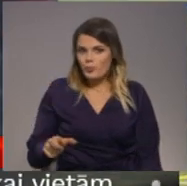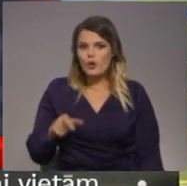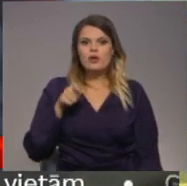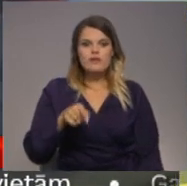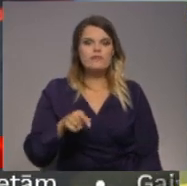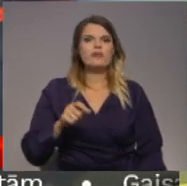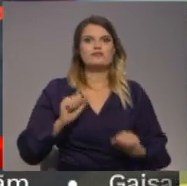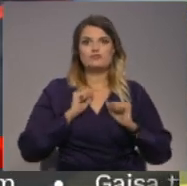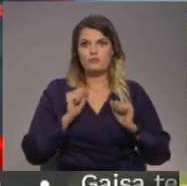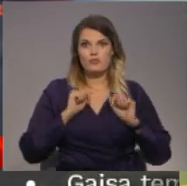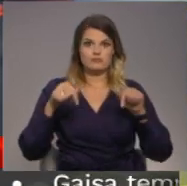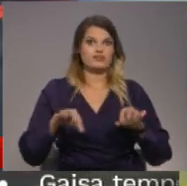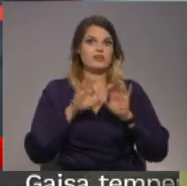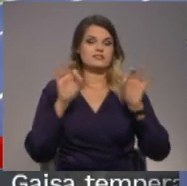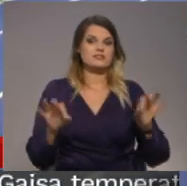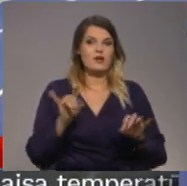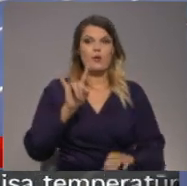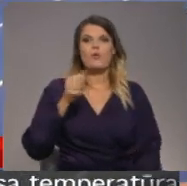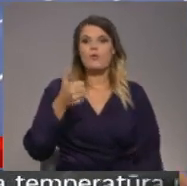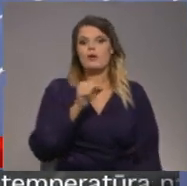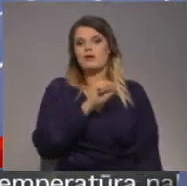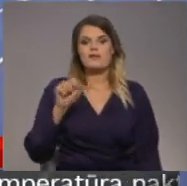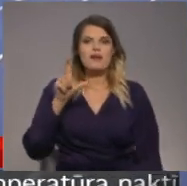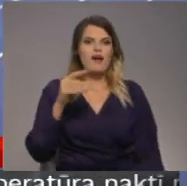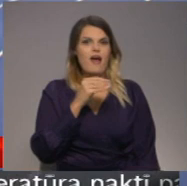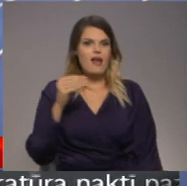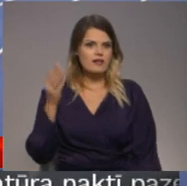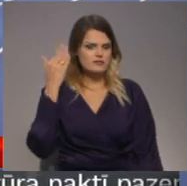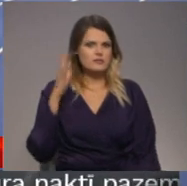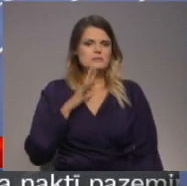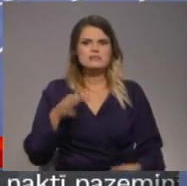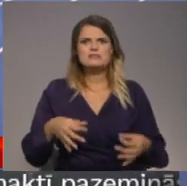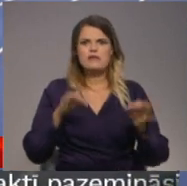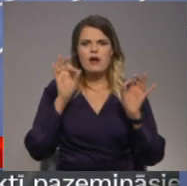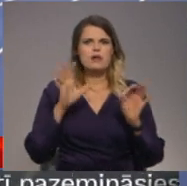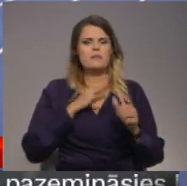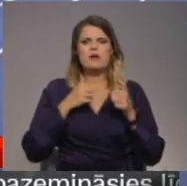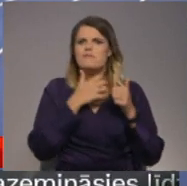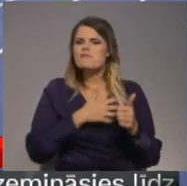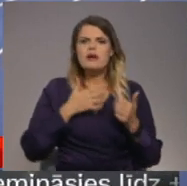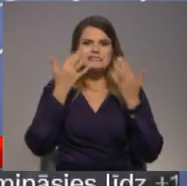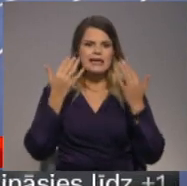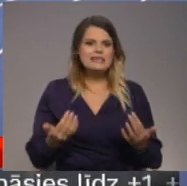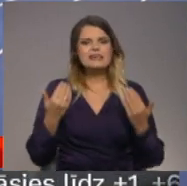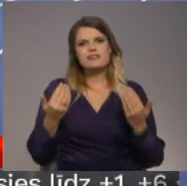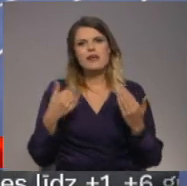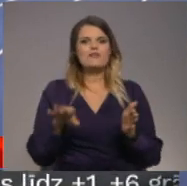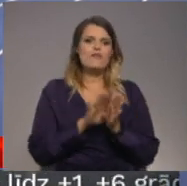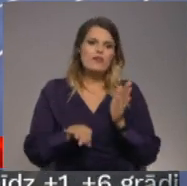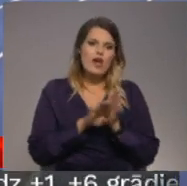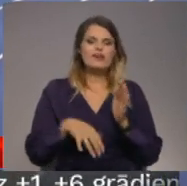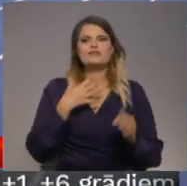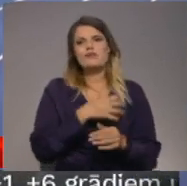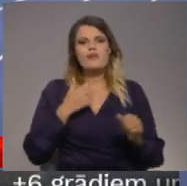uz panākumiem, aizsācies šeit, Ugālē. Agrāk bija tas lielo sasniegumu sports ļoti svarīgs. Te bija vajadzīgs rezultāts. Tagad vienkārši